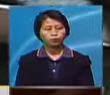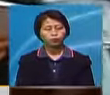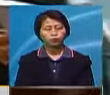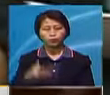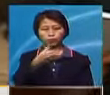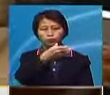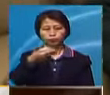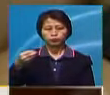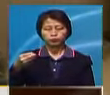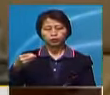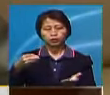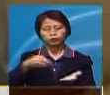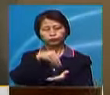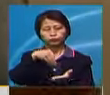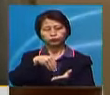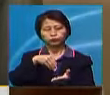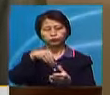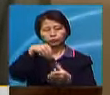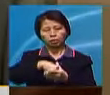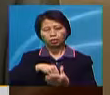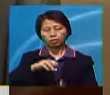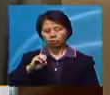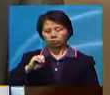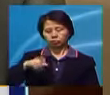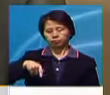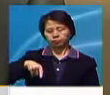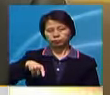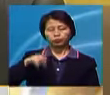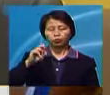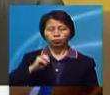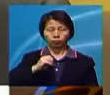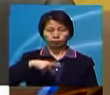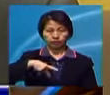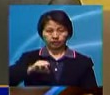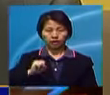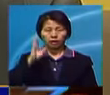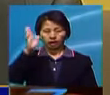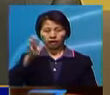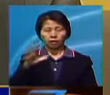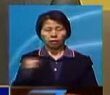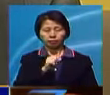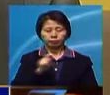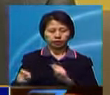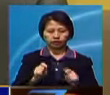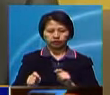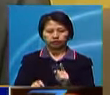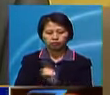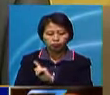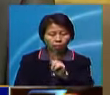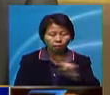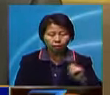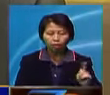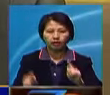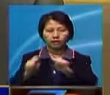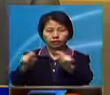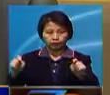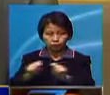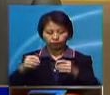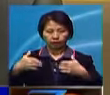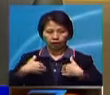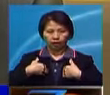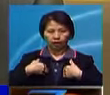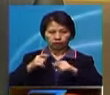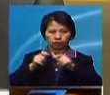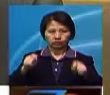Dan di dalam operasi ini, kita akan mengambil tindakan kepada mana-mana premis yang ada